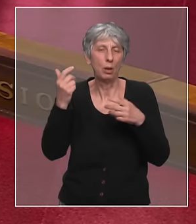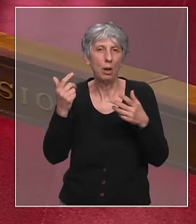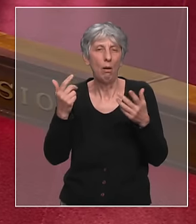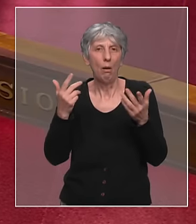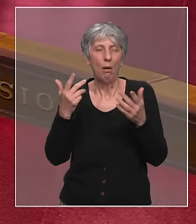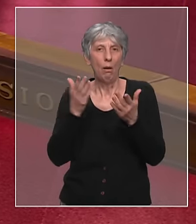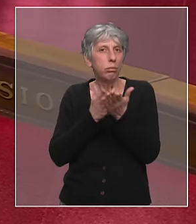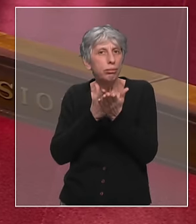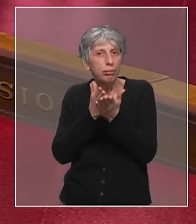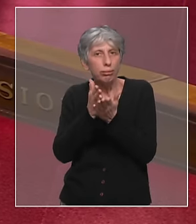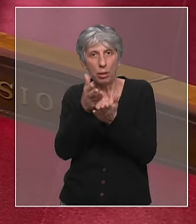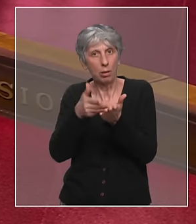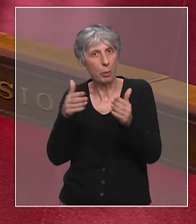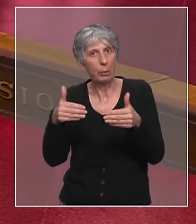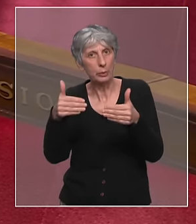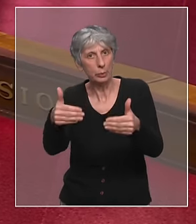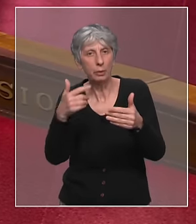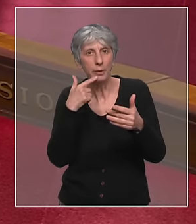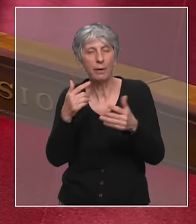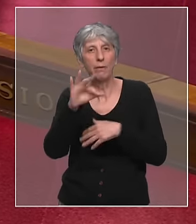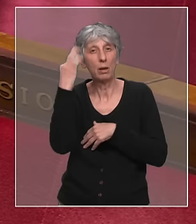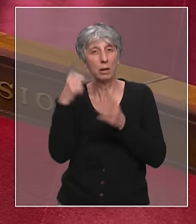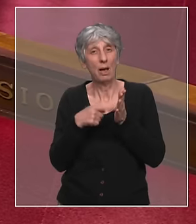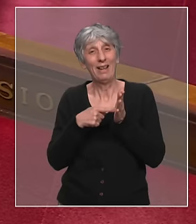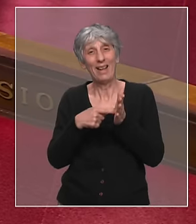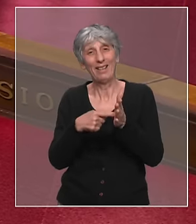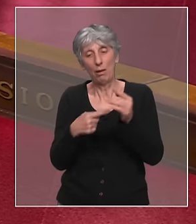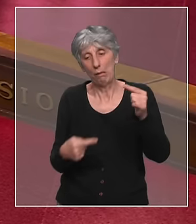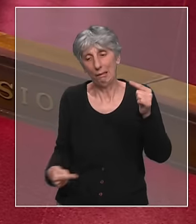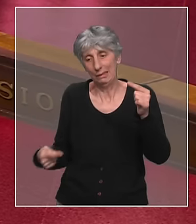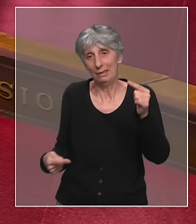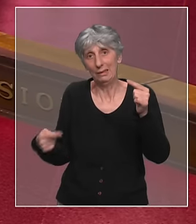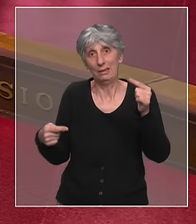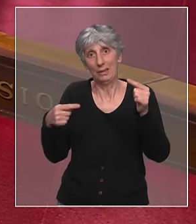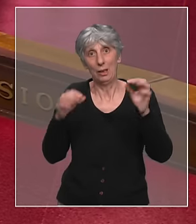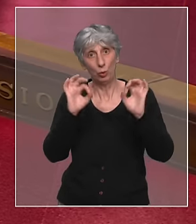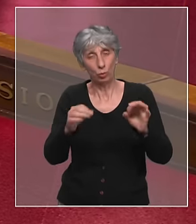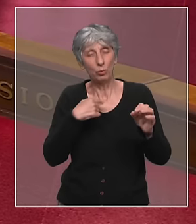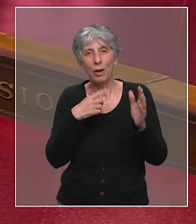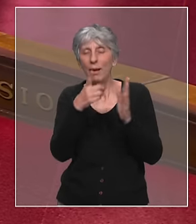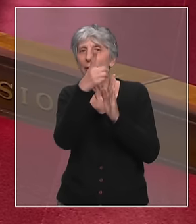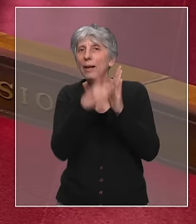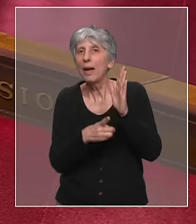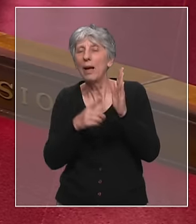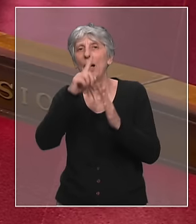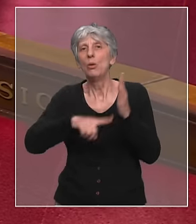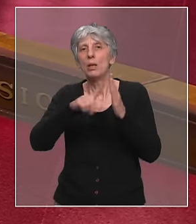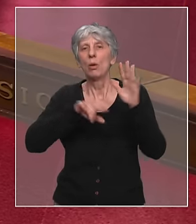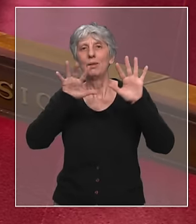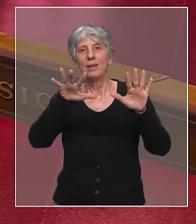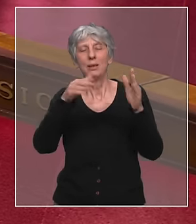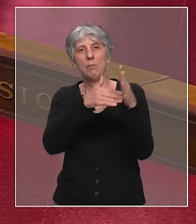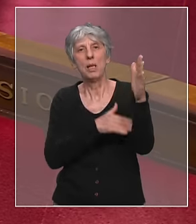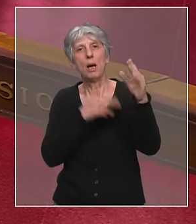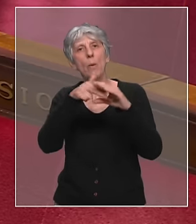poursuivre notre trajectoire visant à désendetter la France. C'est dans ce sens que j'ai pris un décret d'annulation de 10 milliards d'euros de crédit